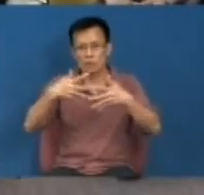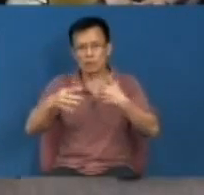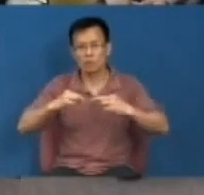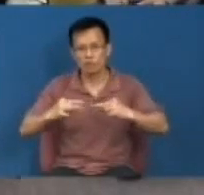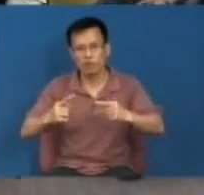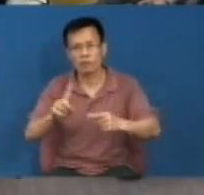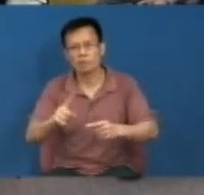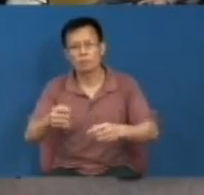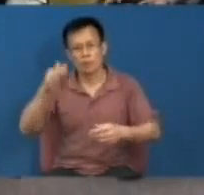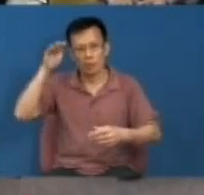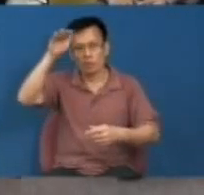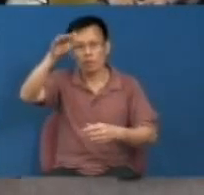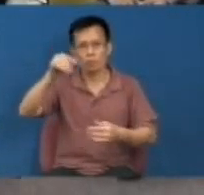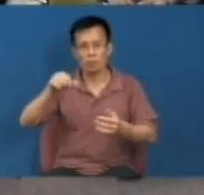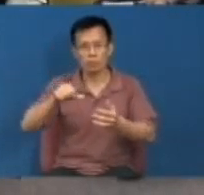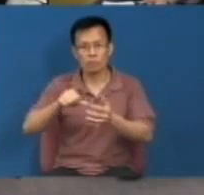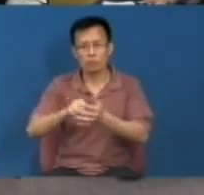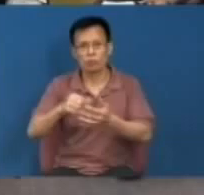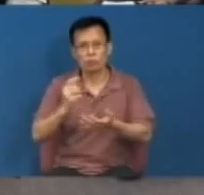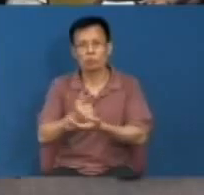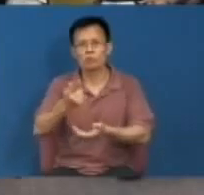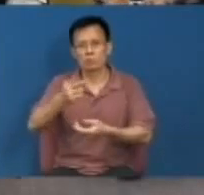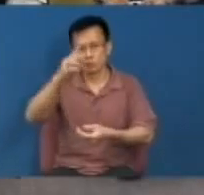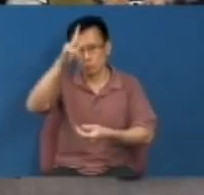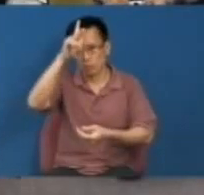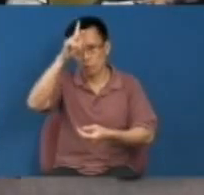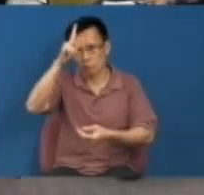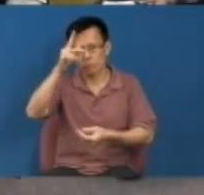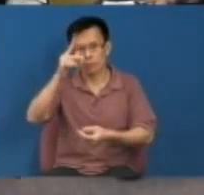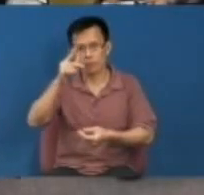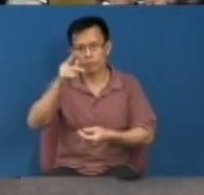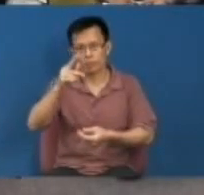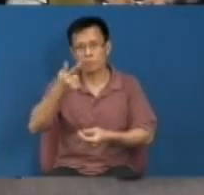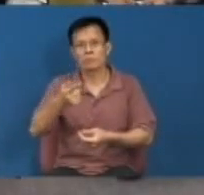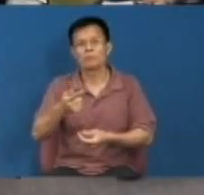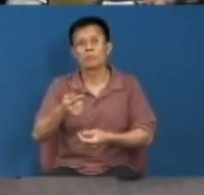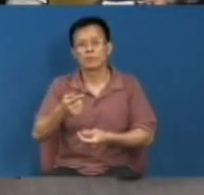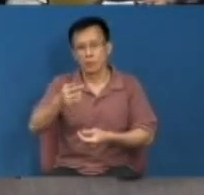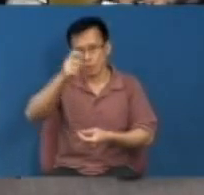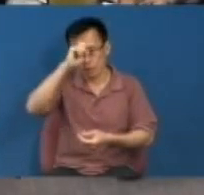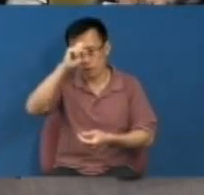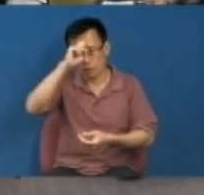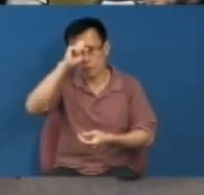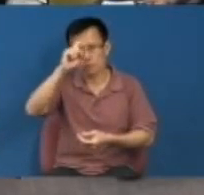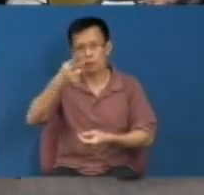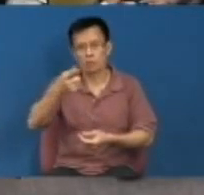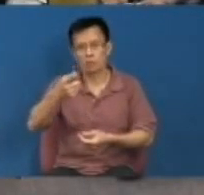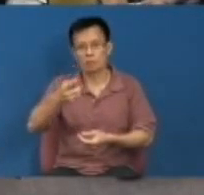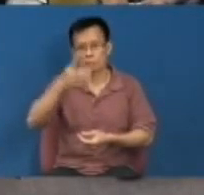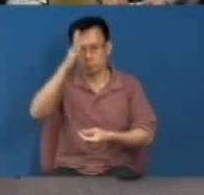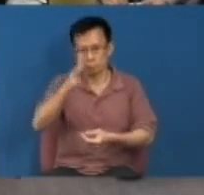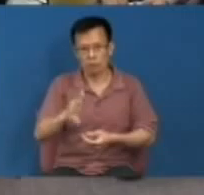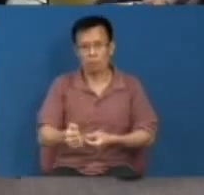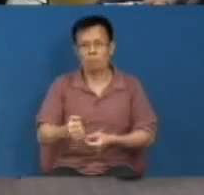點樣樣真係，我覺得希望最緊要都係噶。政府唔該你地政署啲官員咧，記得秉公辦